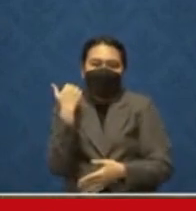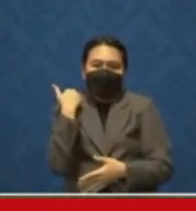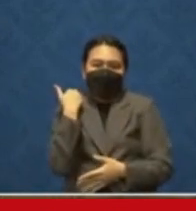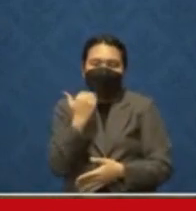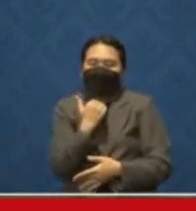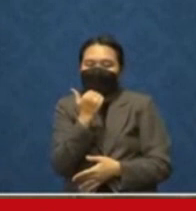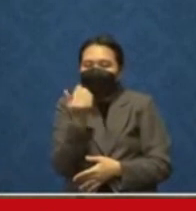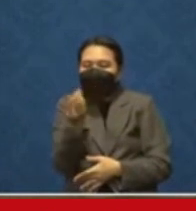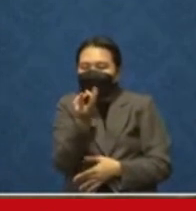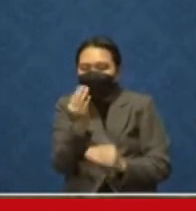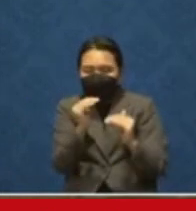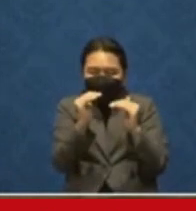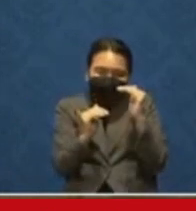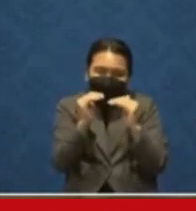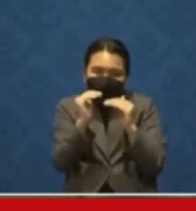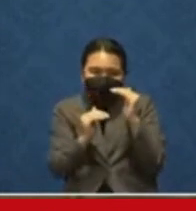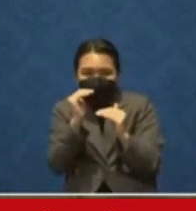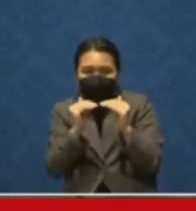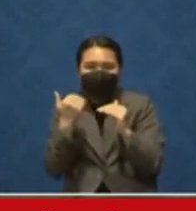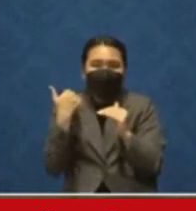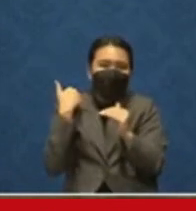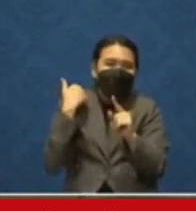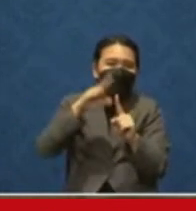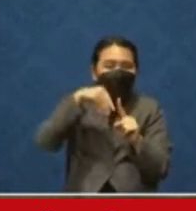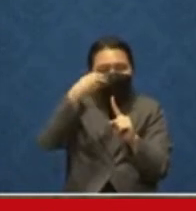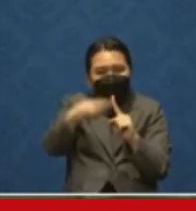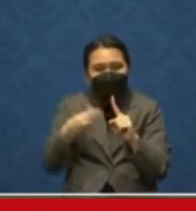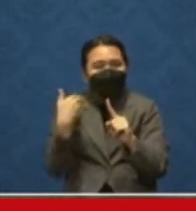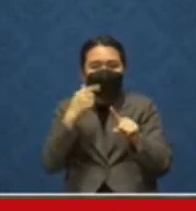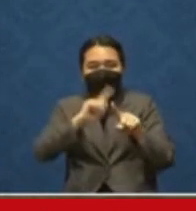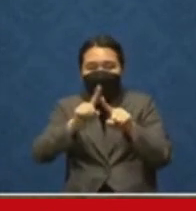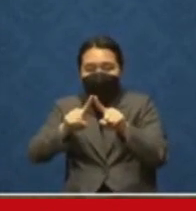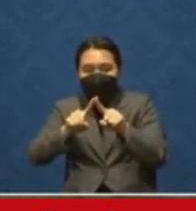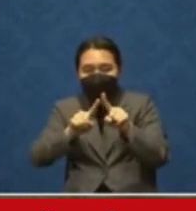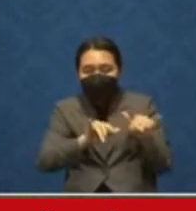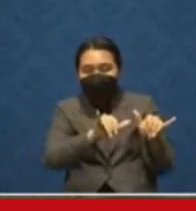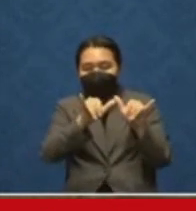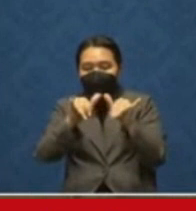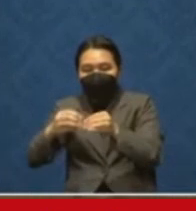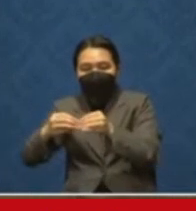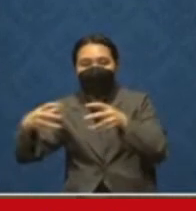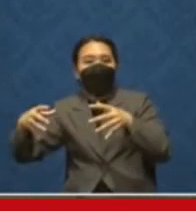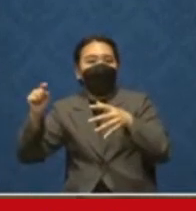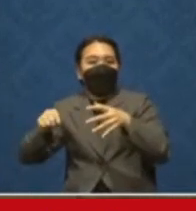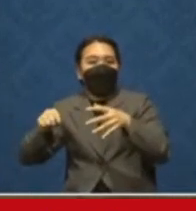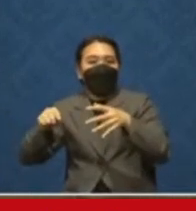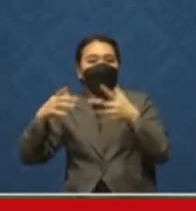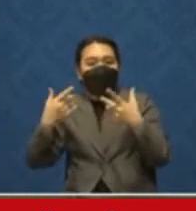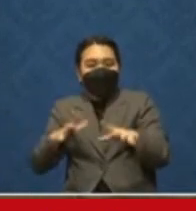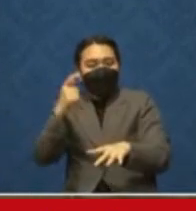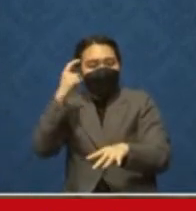ผลิตประยุทธ์และก็เข้ามาตั้งแต่วันแรกตั้งแต่กูก็เสียงเลยน้อยๆพิมพ์